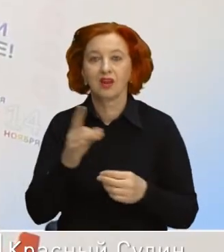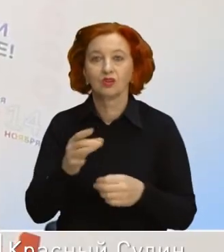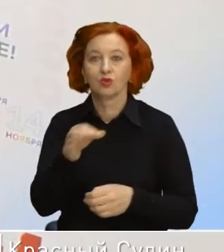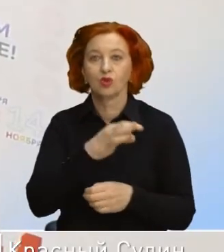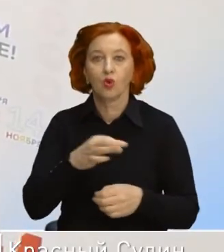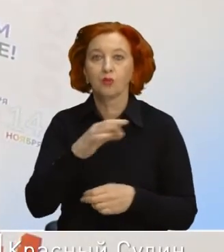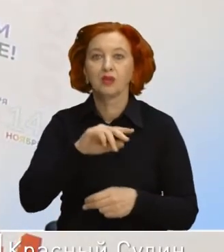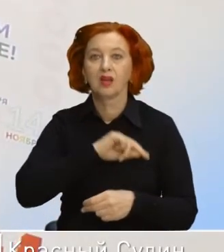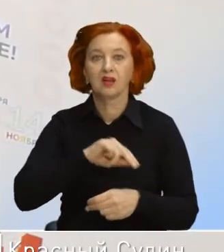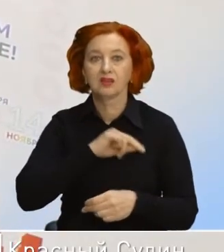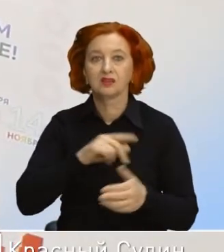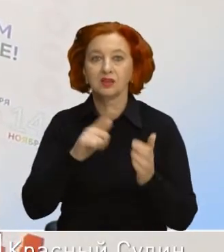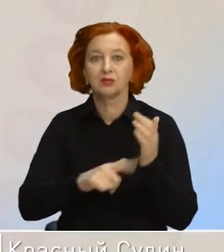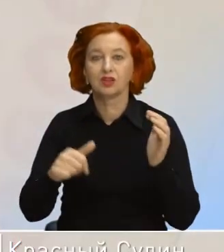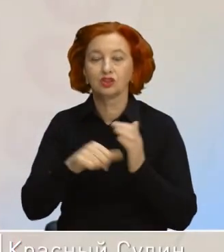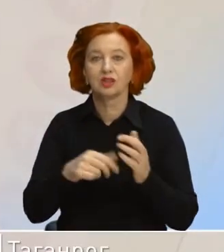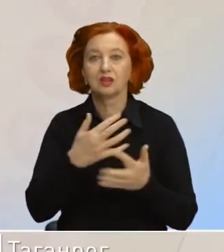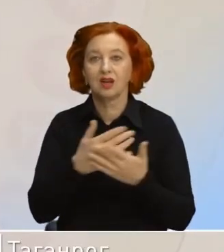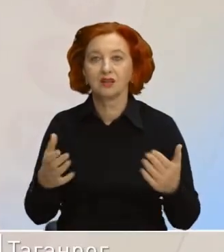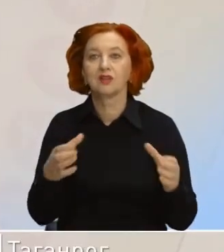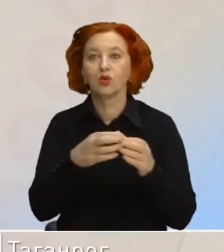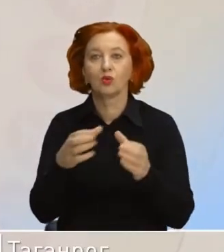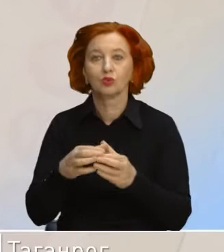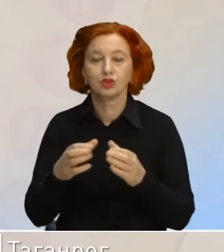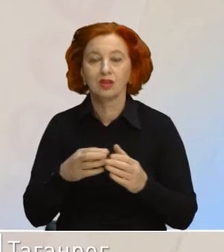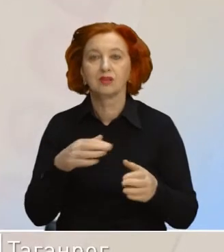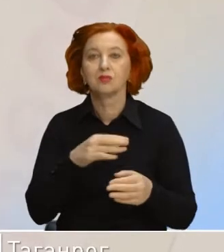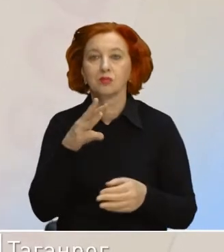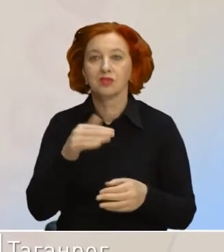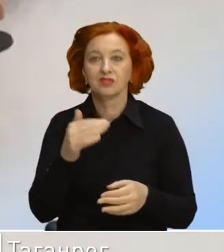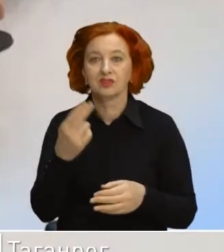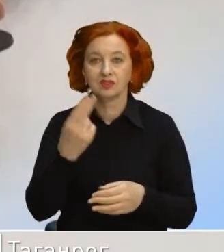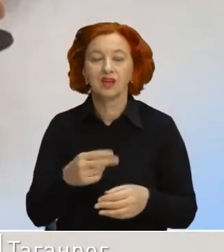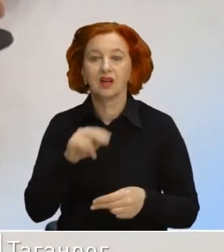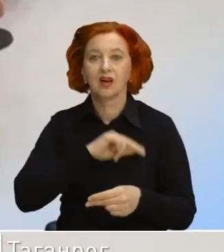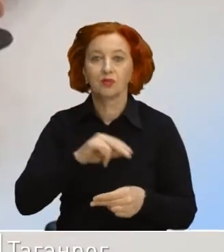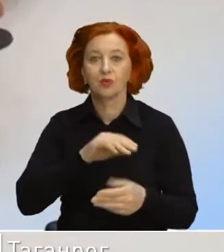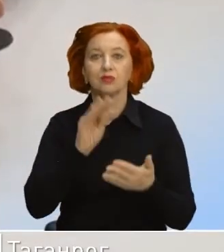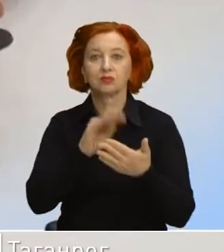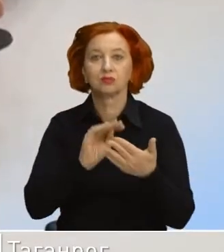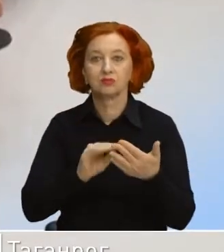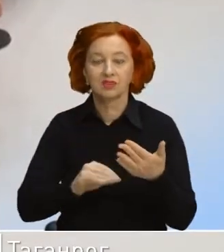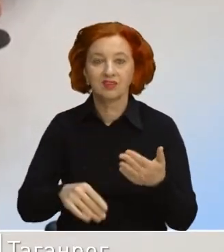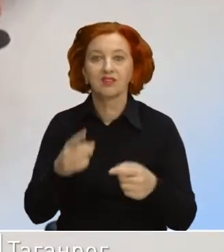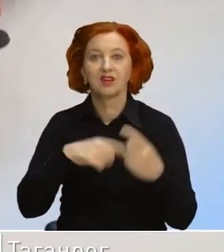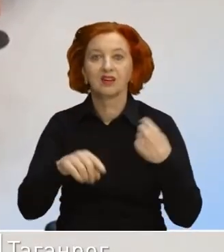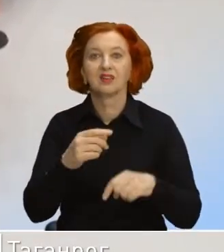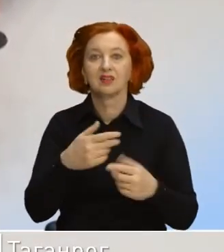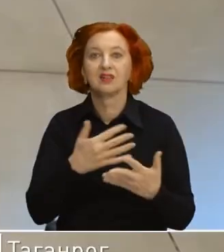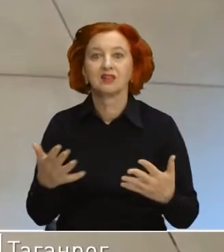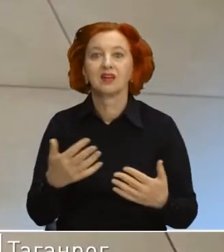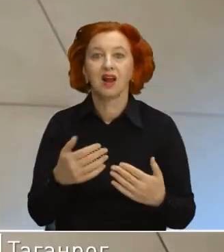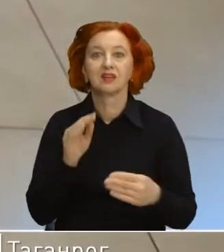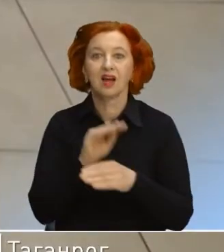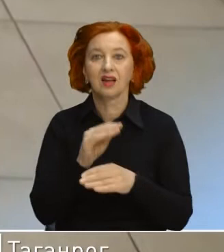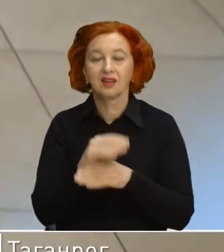области работали 76 переписных участков на базе многофункциональных центров. Ежедневно обеспечивалась работа трех смен по 4 часа, и